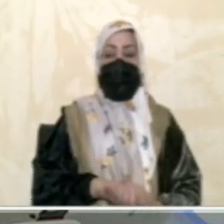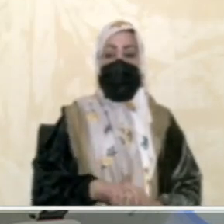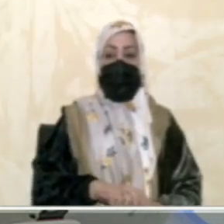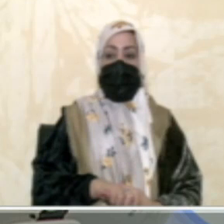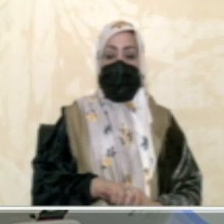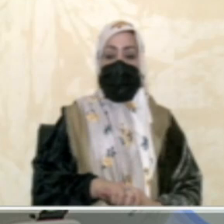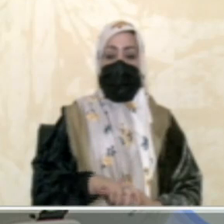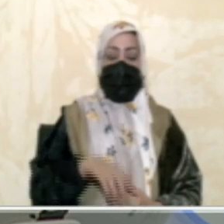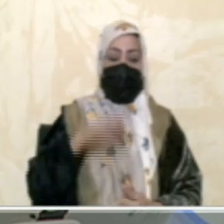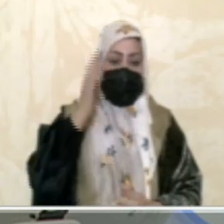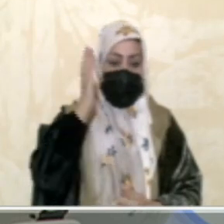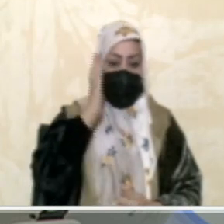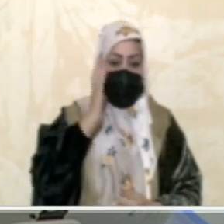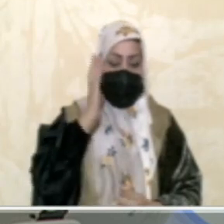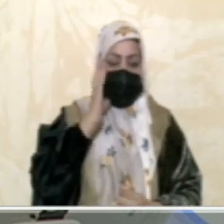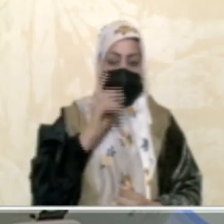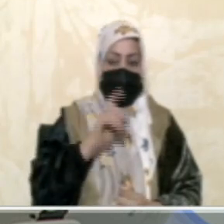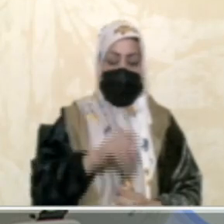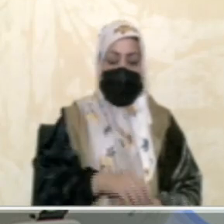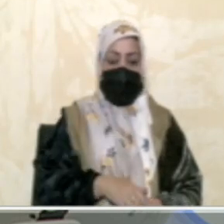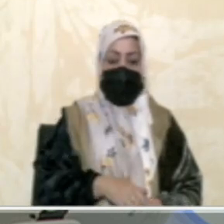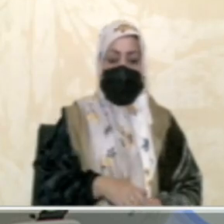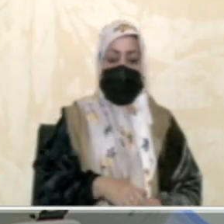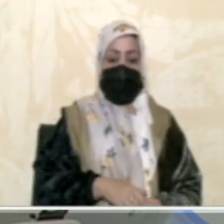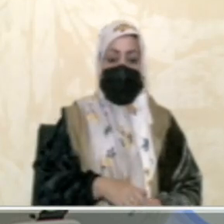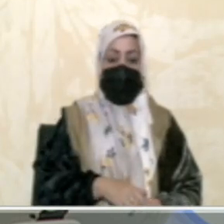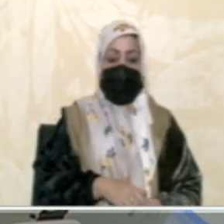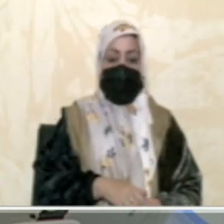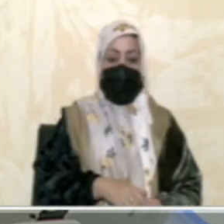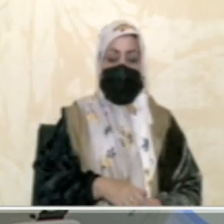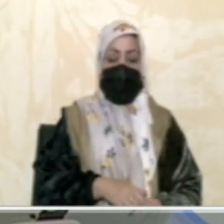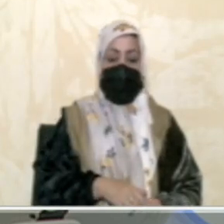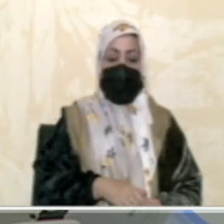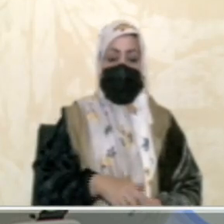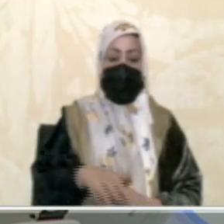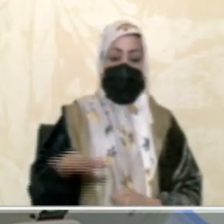الخطبه الامام المسجد